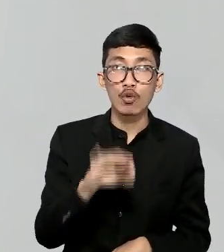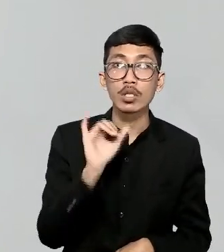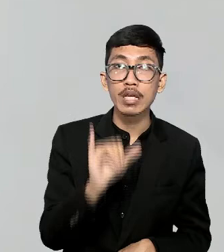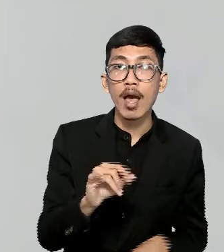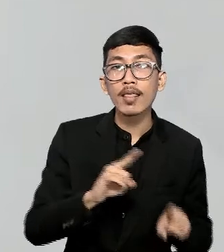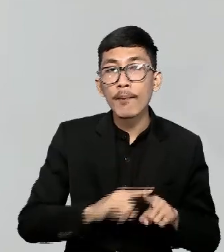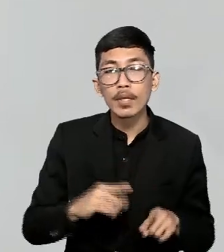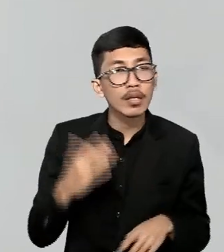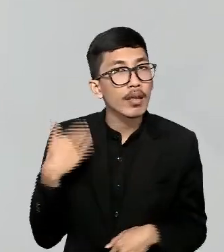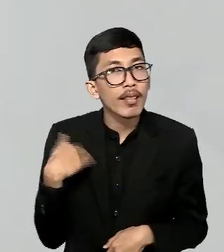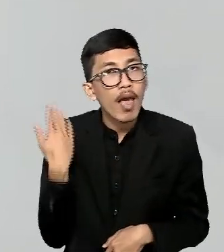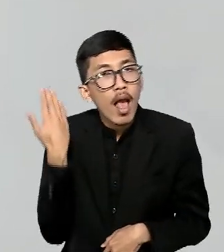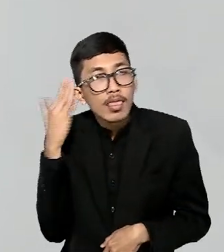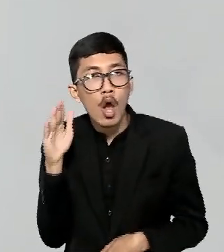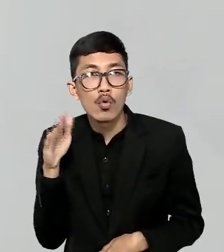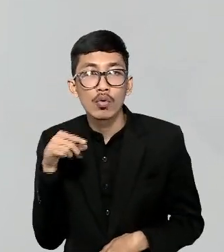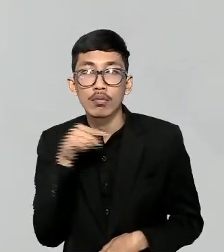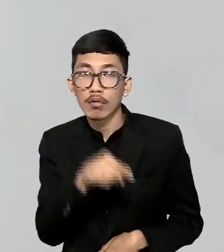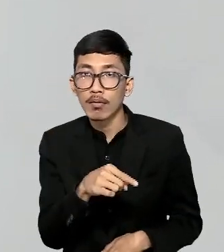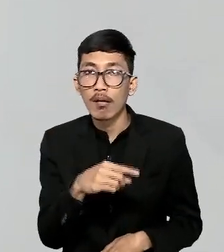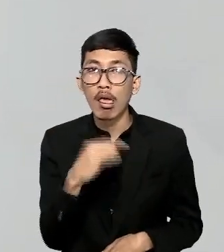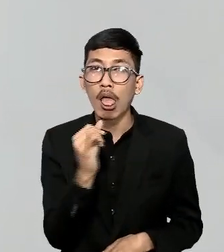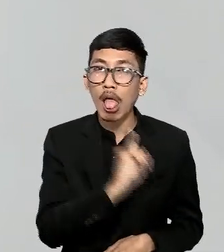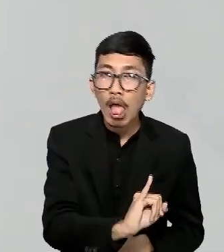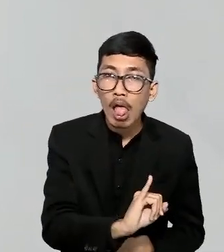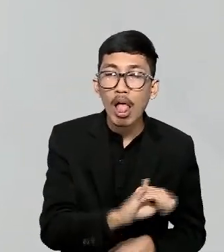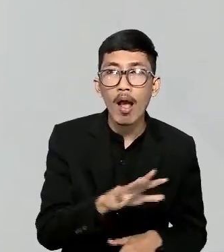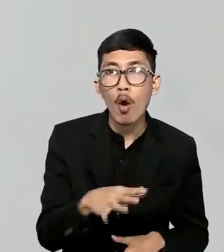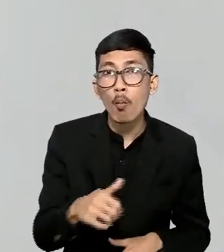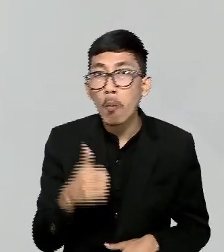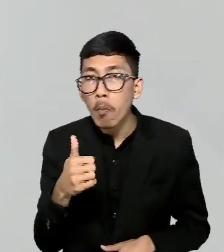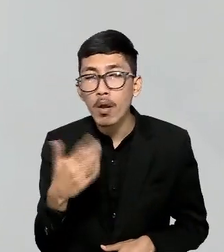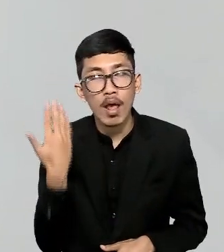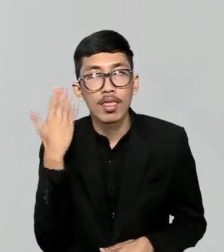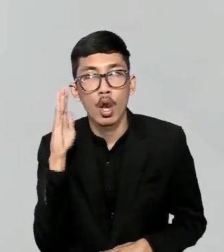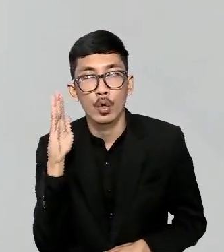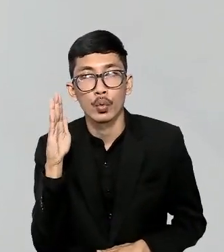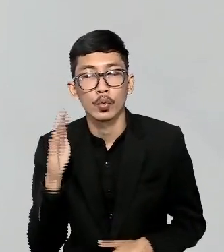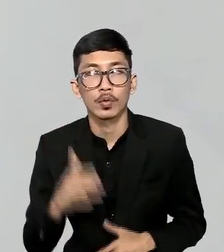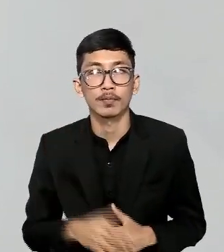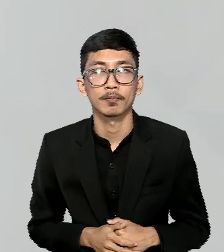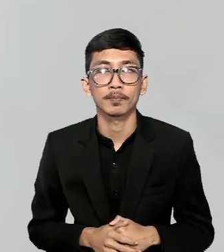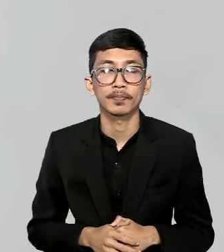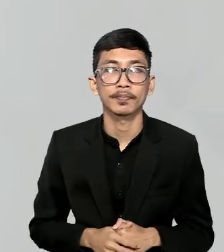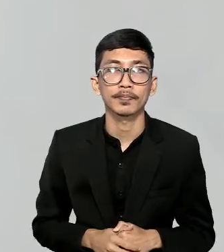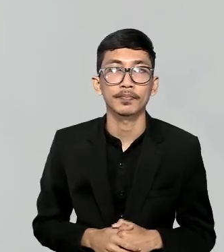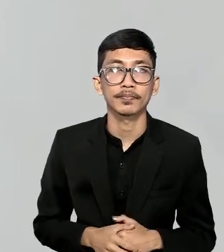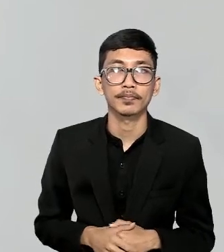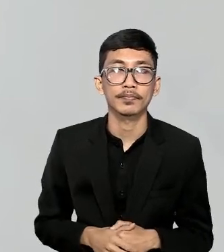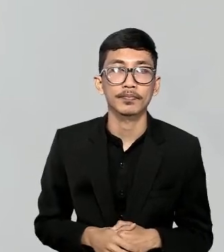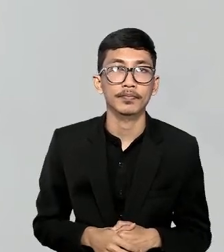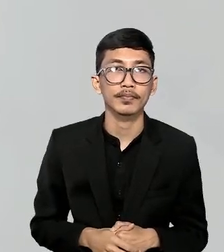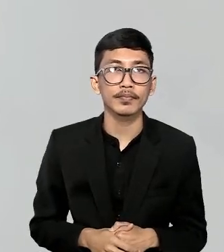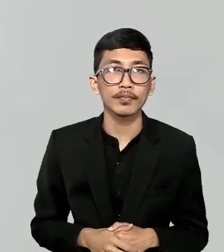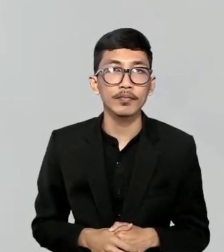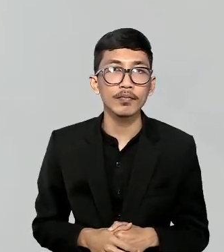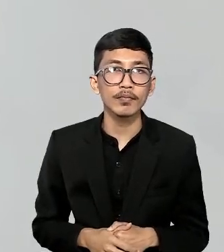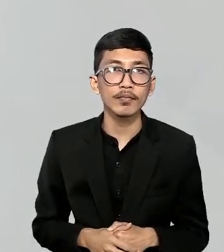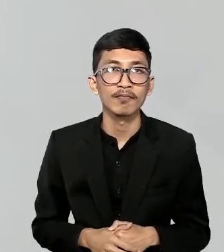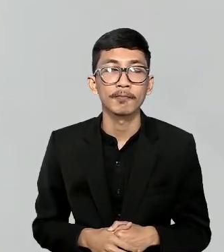di Afrika Selatan itu diketahui peningkatan kasus yang cepat tit mengindikasikan bahwa adanya transmisi yang ke